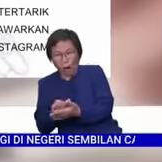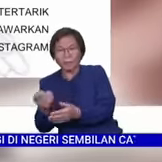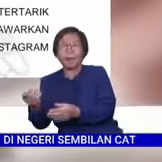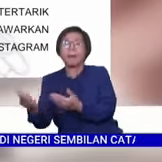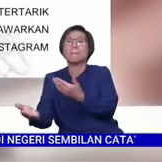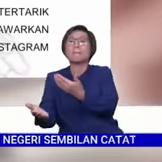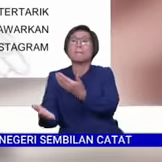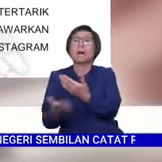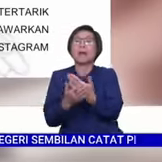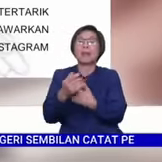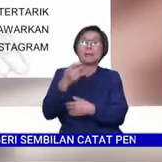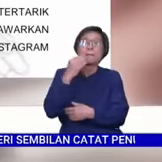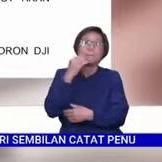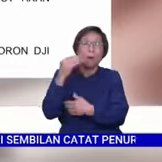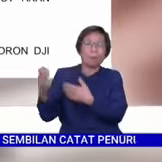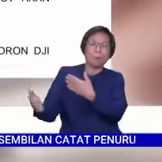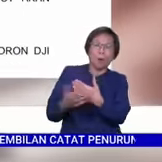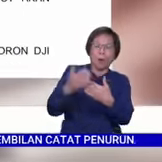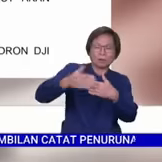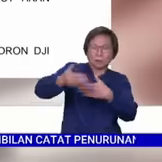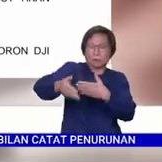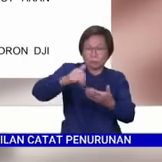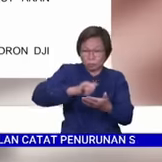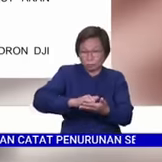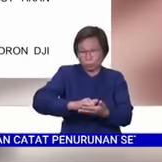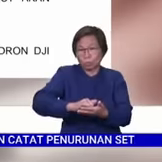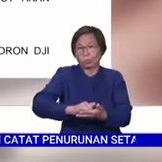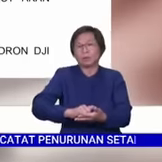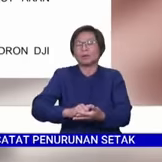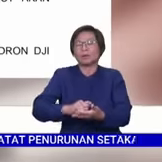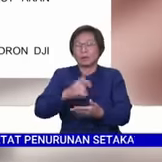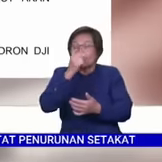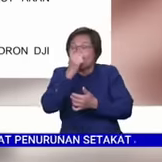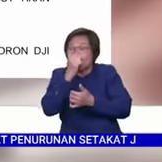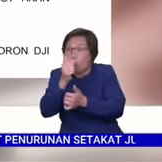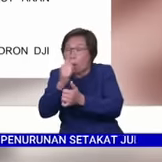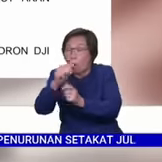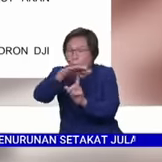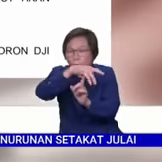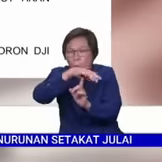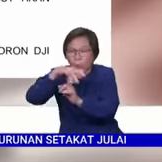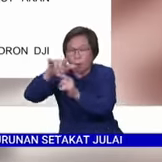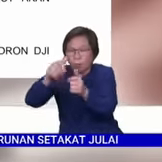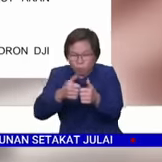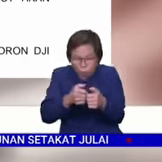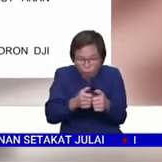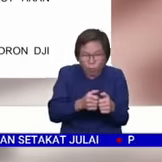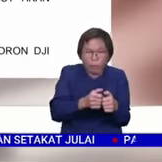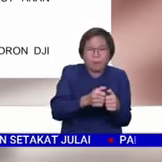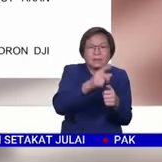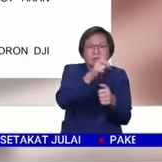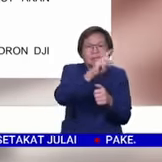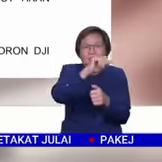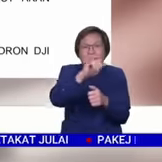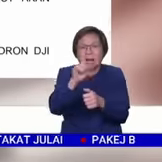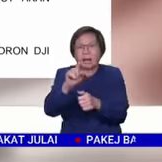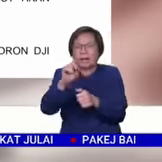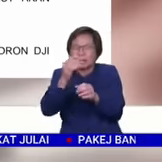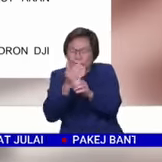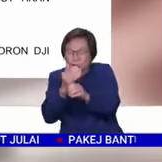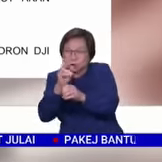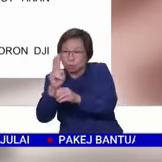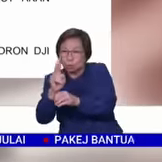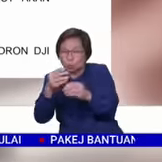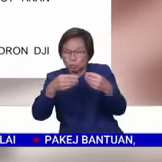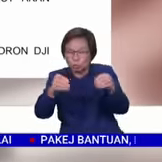akan dipulangkan smule Selepas itu Dedah beliau sebelum itu mangsa tertarik dengan Drone jenis DJ imy dua yang dijual oleh